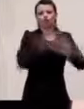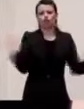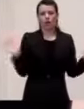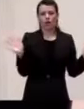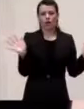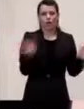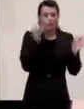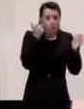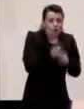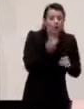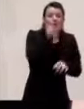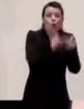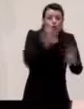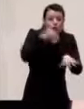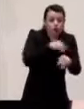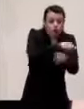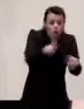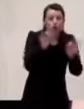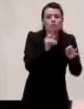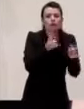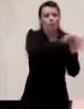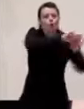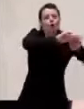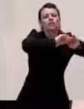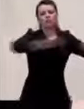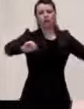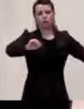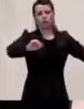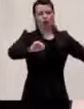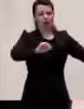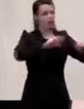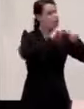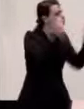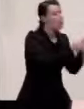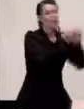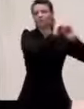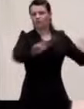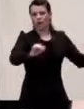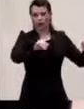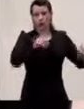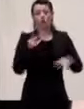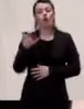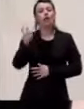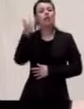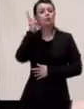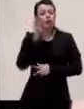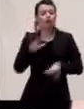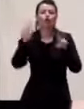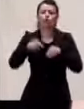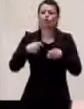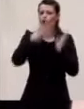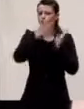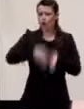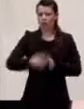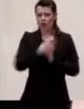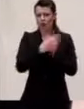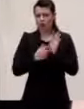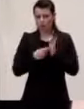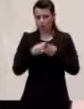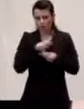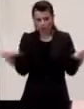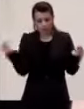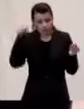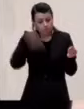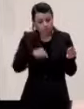dire, separata da tutti. Il 30 marzo facciamo quindi un'ulteriore delibera che raccoglie o mette